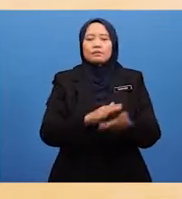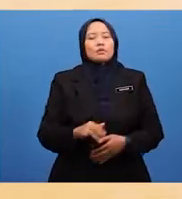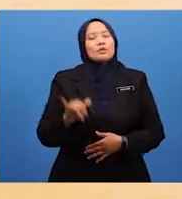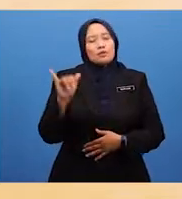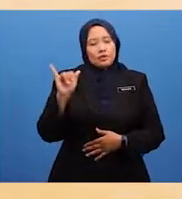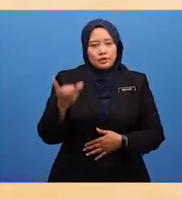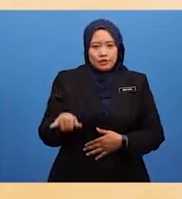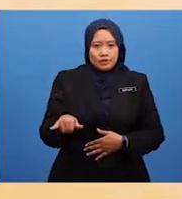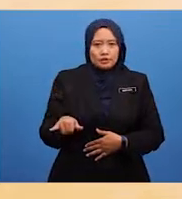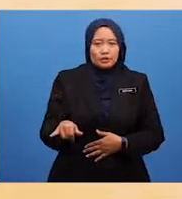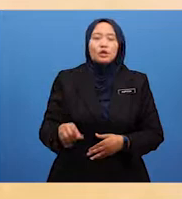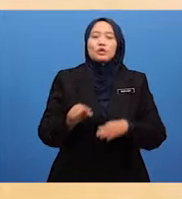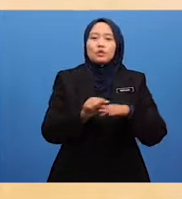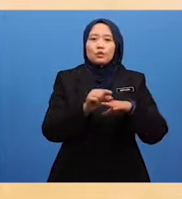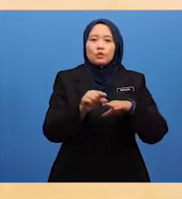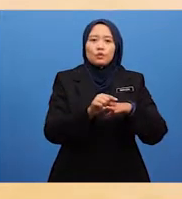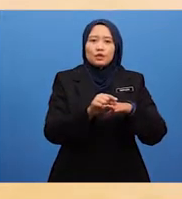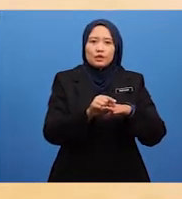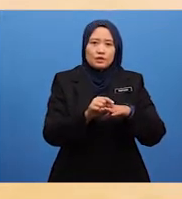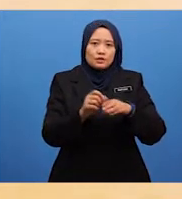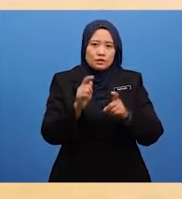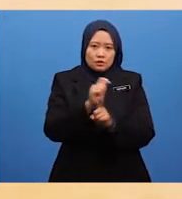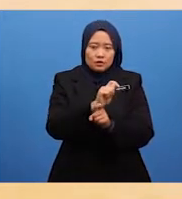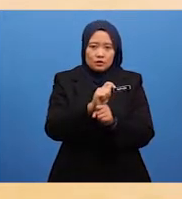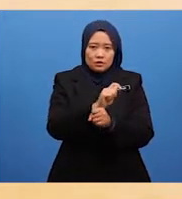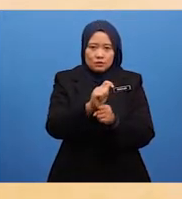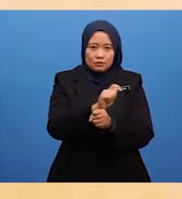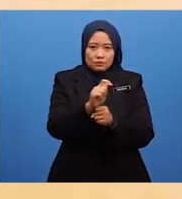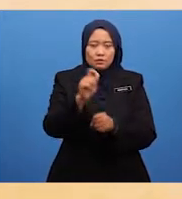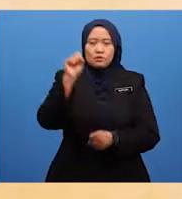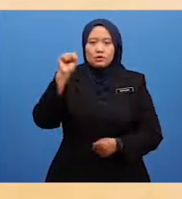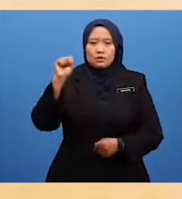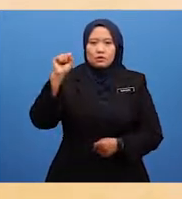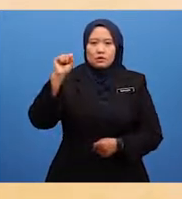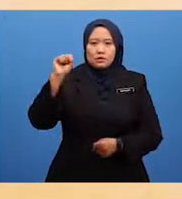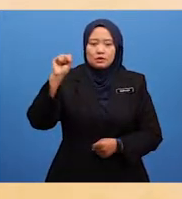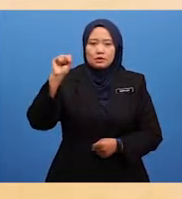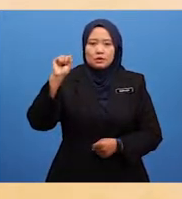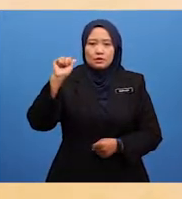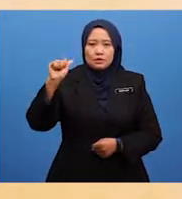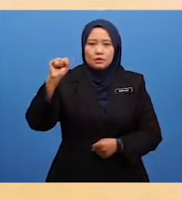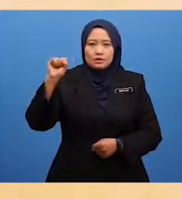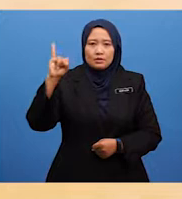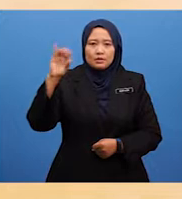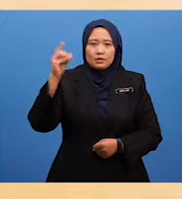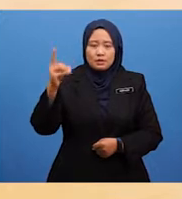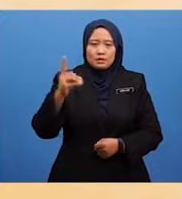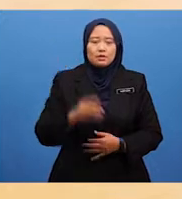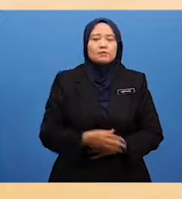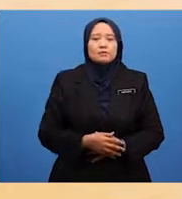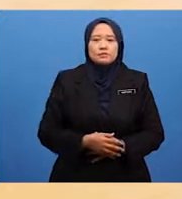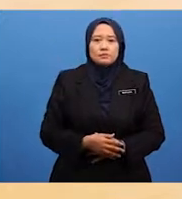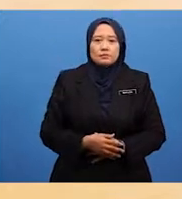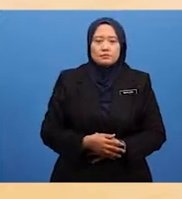Ya, kita boleh menggunakan tepung asid borik. Buah carom akan bergerak lebih